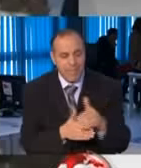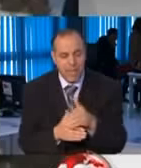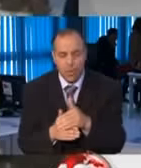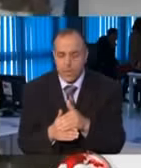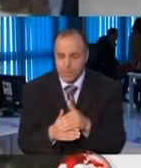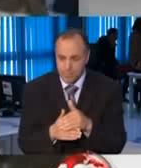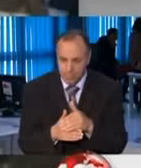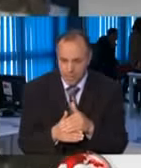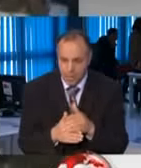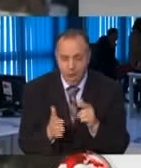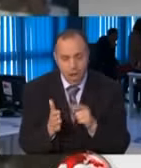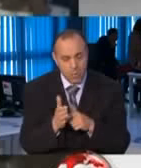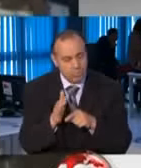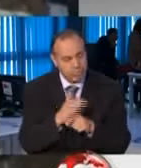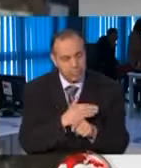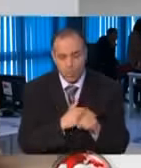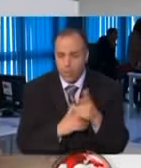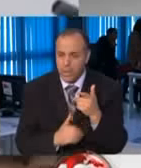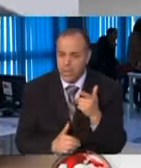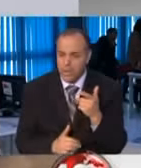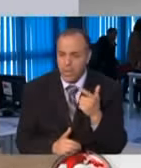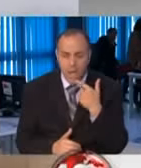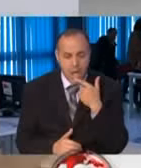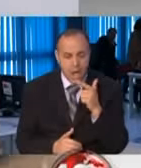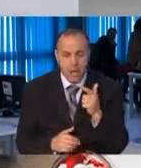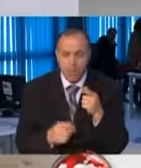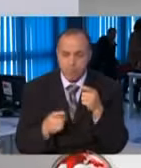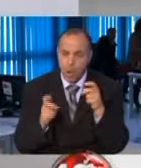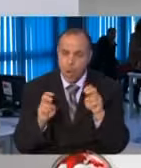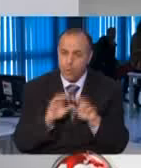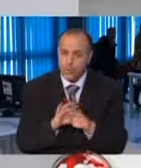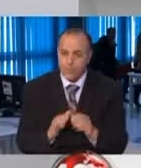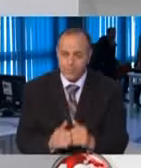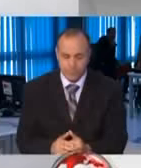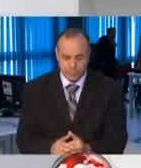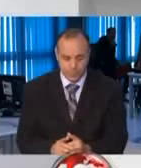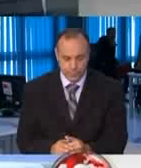أخرى في خرق متواصل لإعلان وقف إطلاق النار.